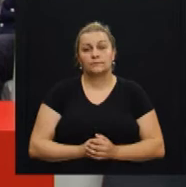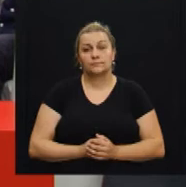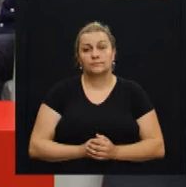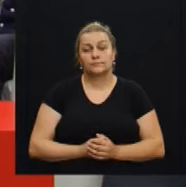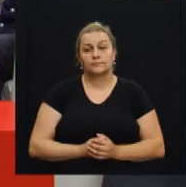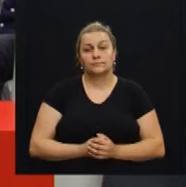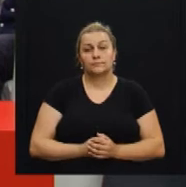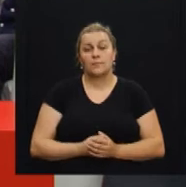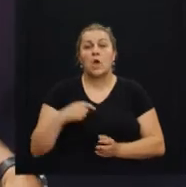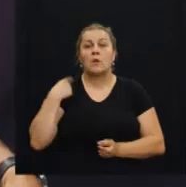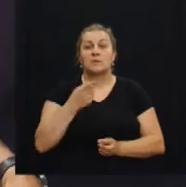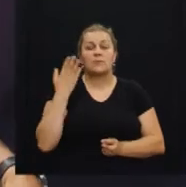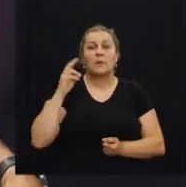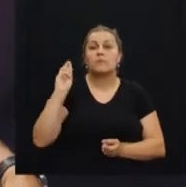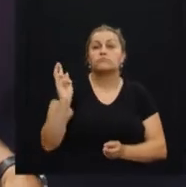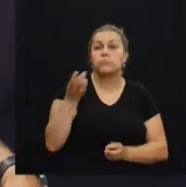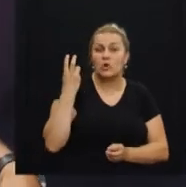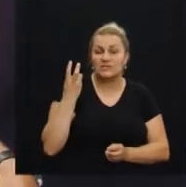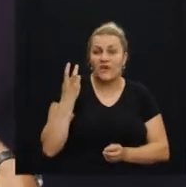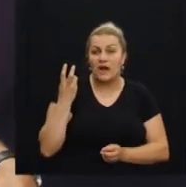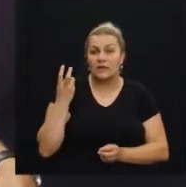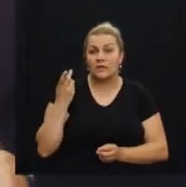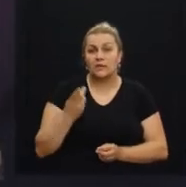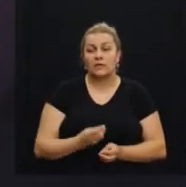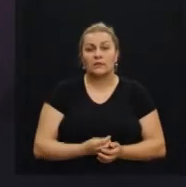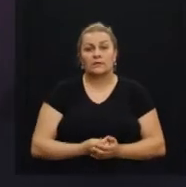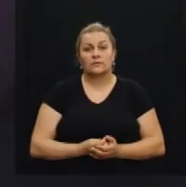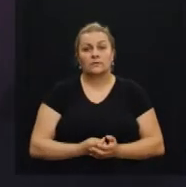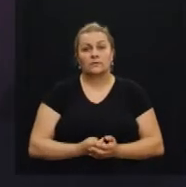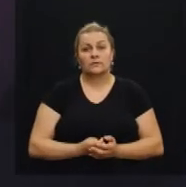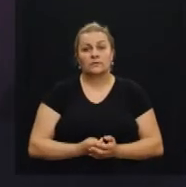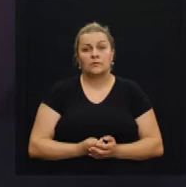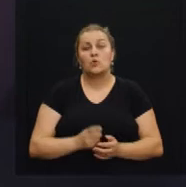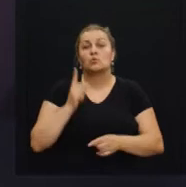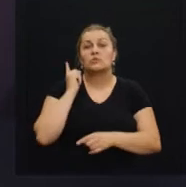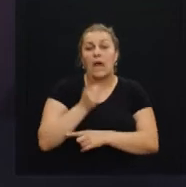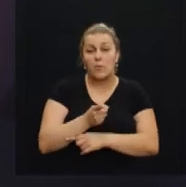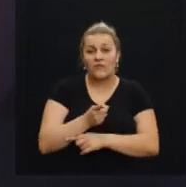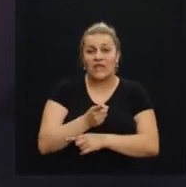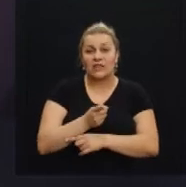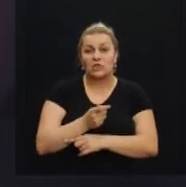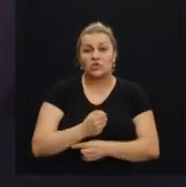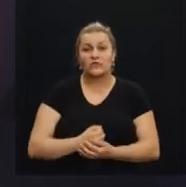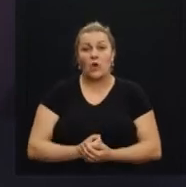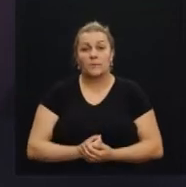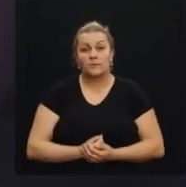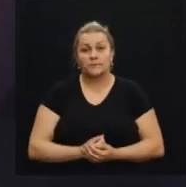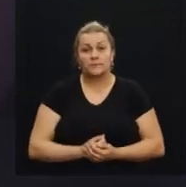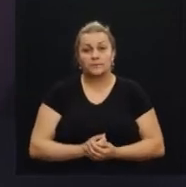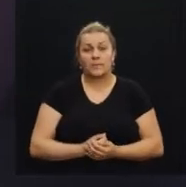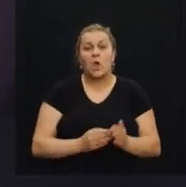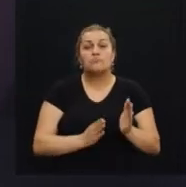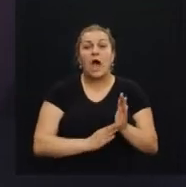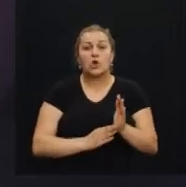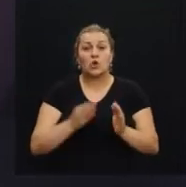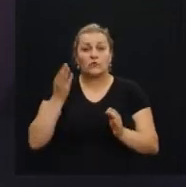Mi smo pozvani bili u Nojka, gori u zapovjedništvo. Nojko Marinović, zapovjednik Južnog